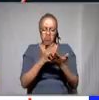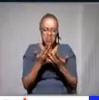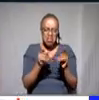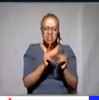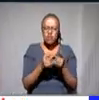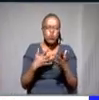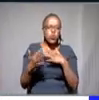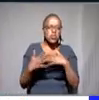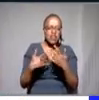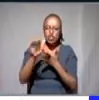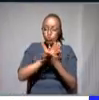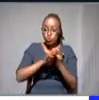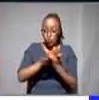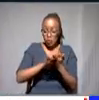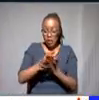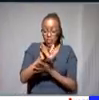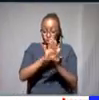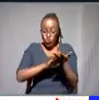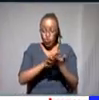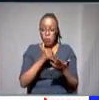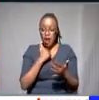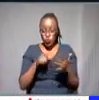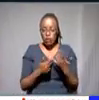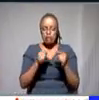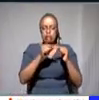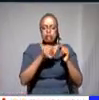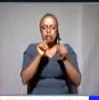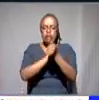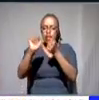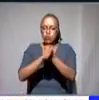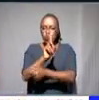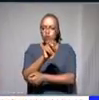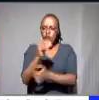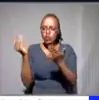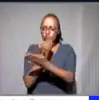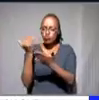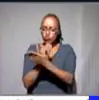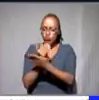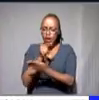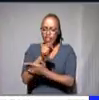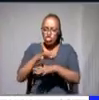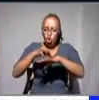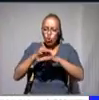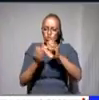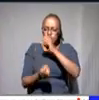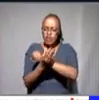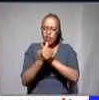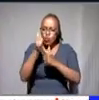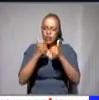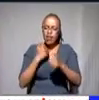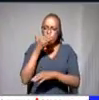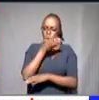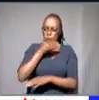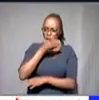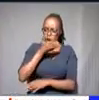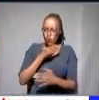maĩ, thabuni ũcio ũkoragwo ũkĩũraga virus ĩno na njĩra ya kweheria ngothi ĩno ya igũrũ ĩrĩa twatarĩria hau kabere atĩ nĩ mũthemba